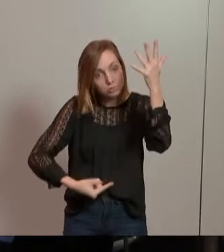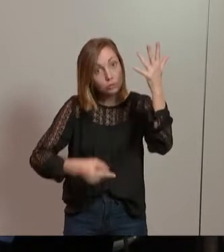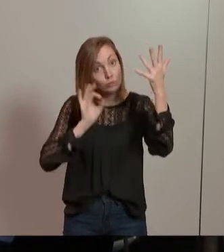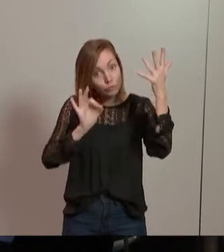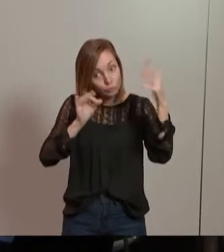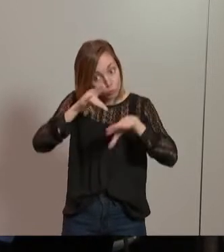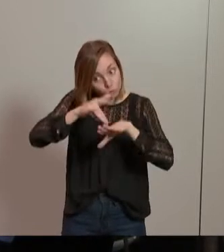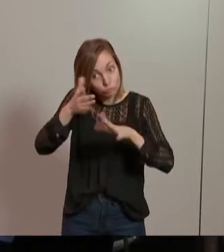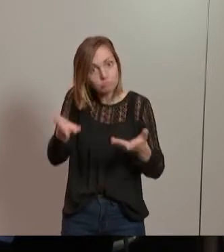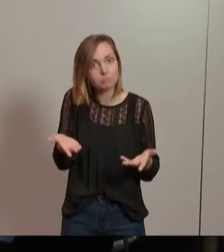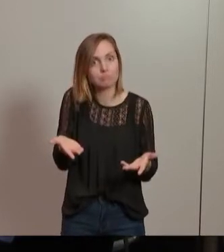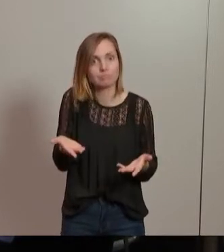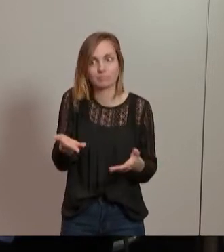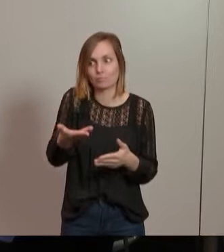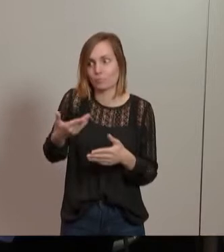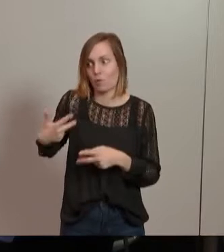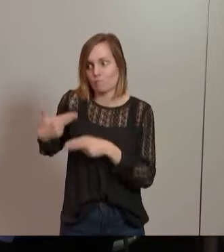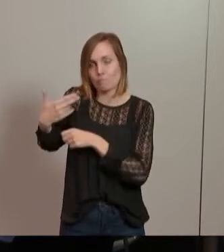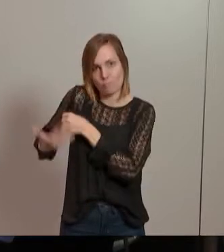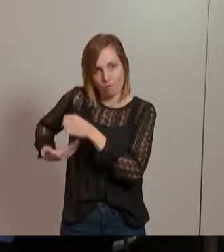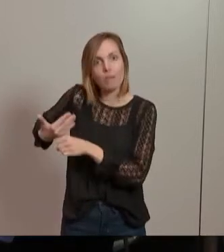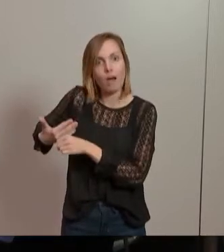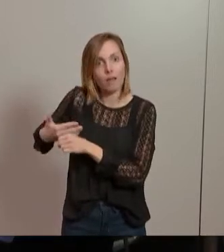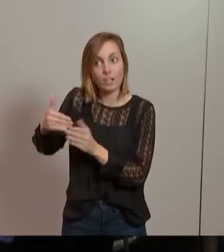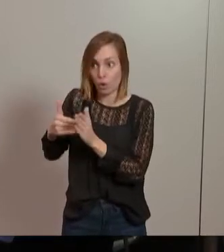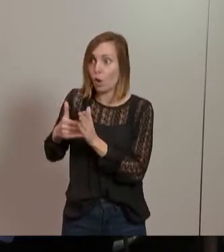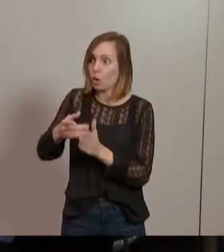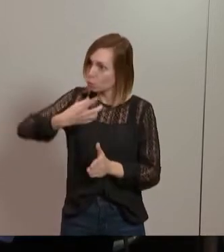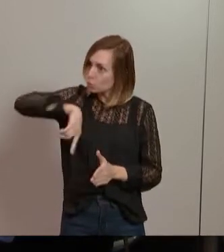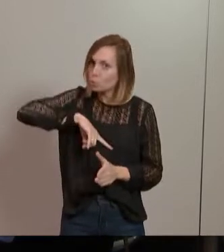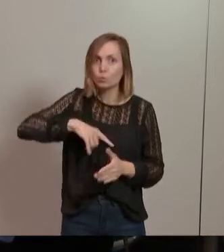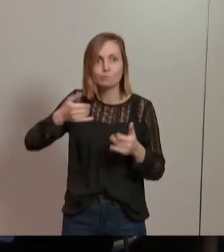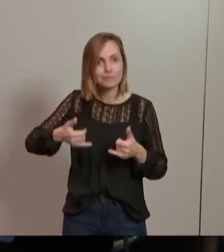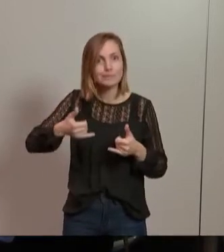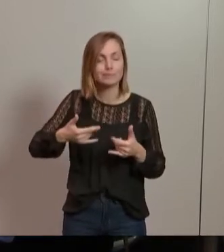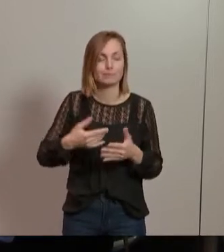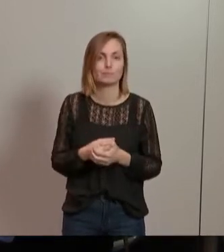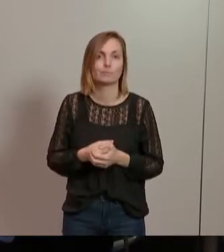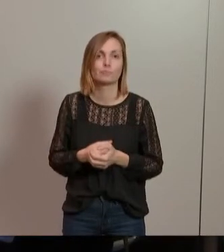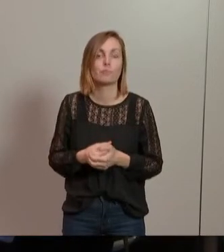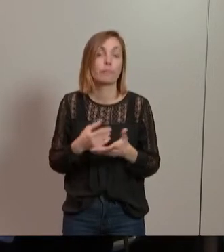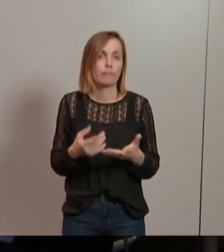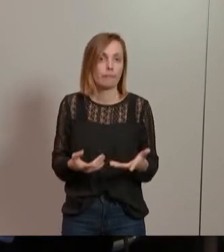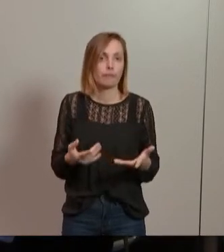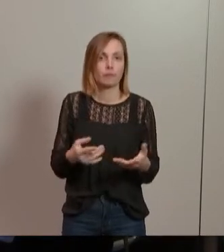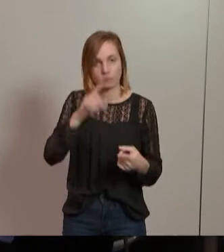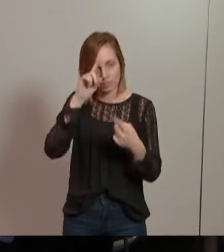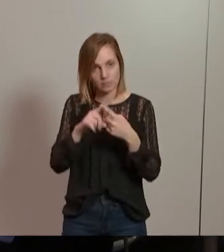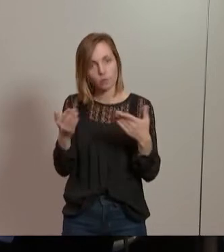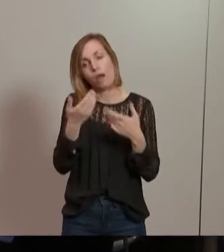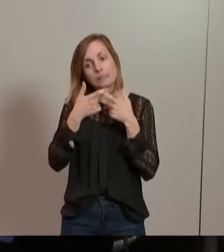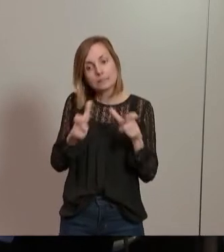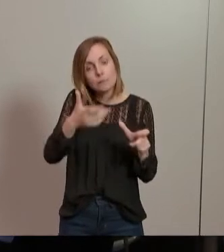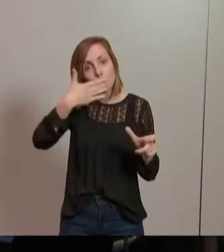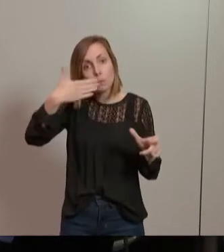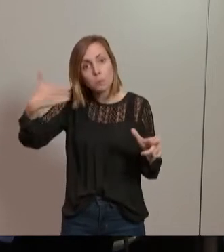fait sous le mandat précédent et ce qui est fait aussi par nous, de manière en fait, à améliorer la mise en accessibilité